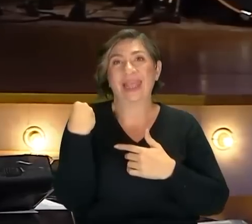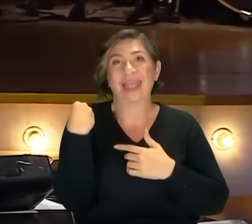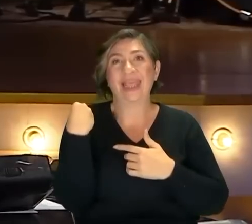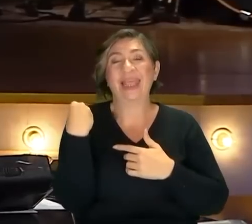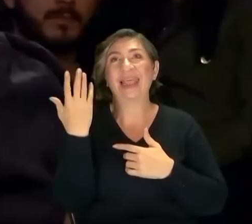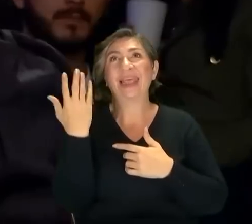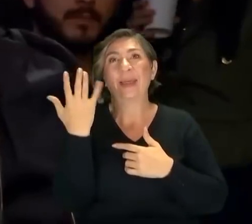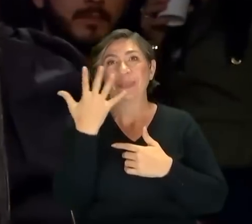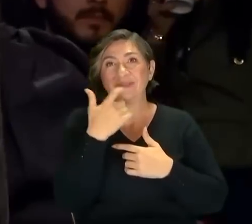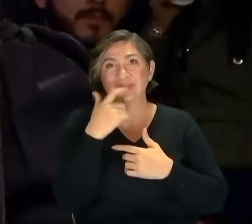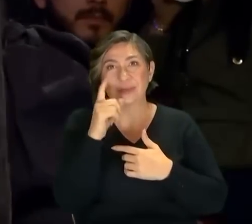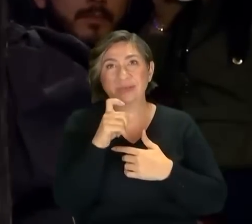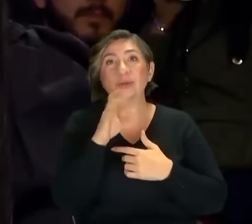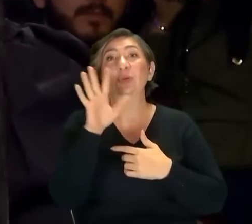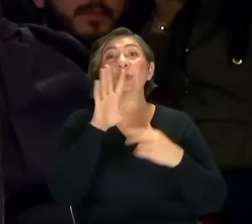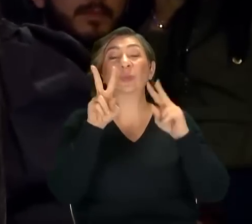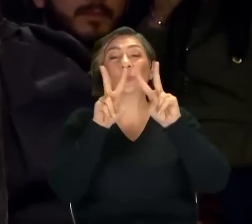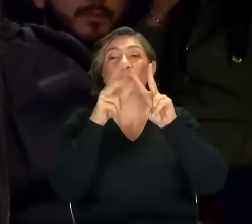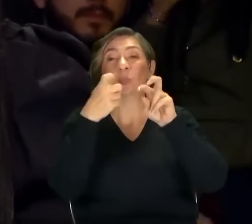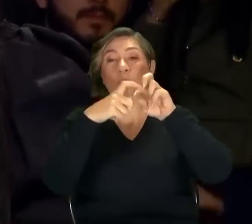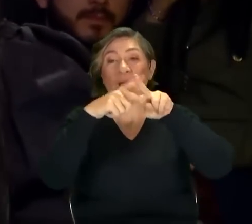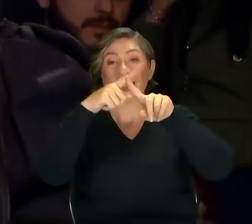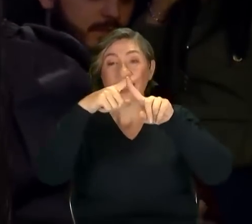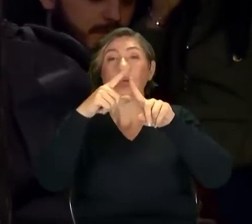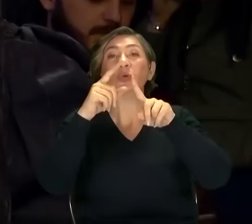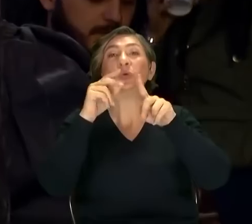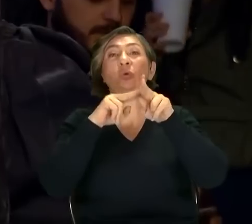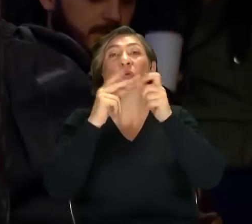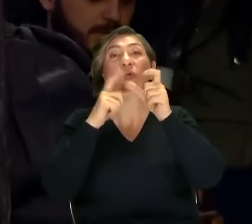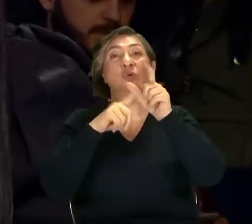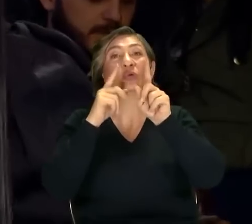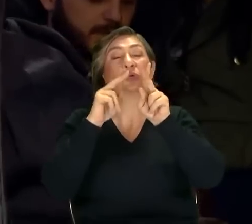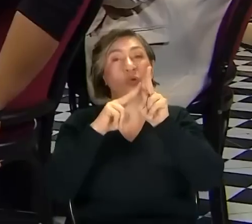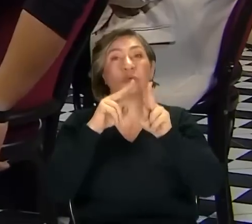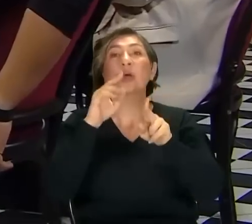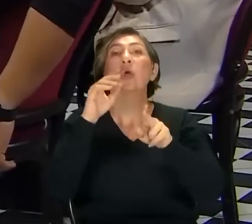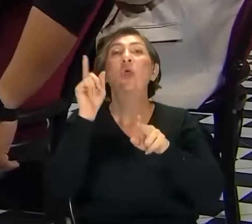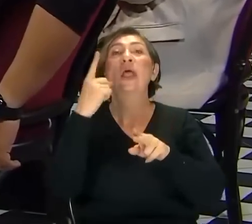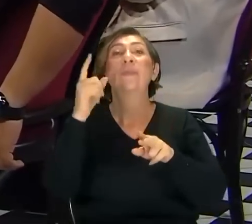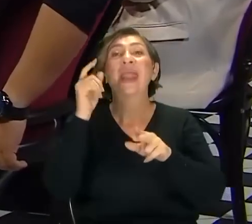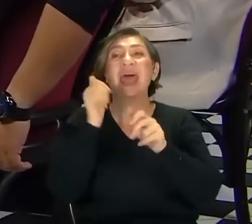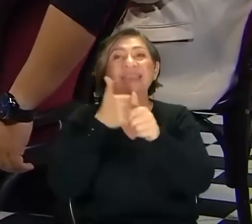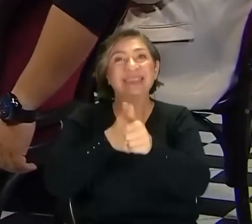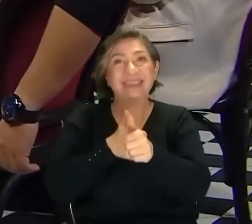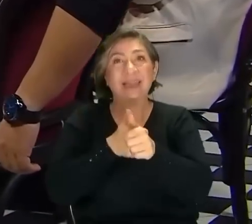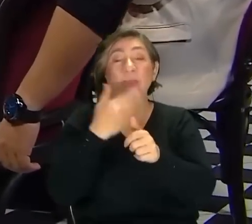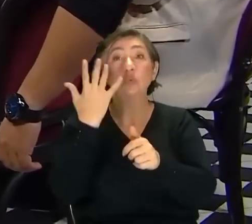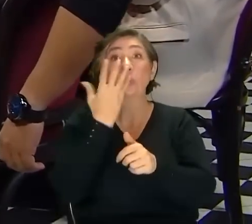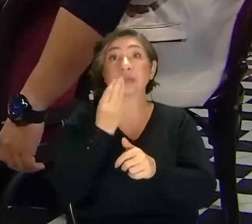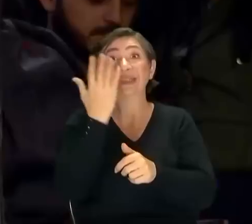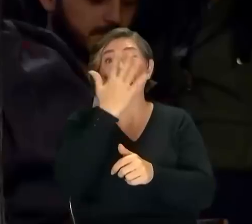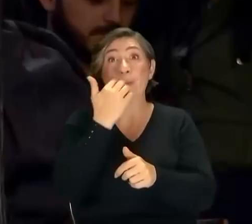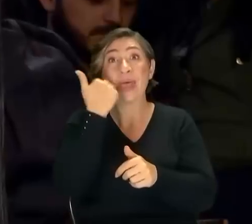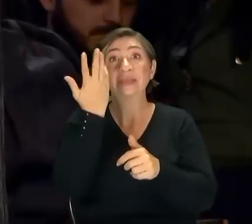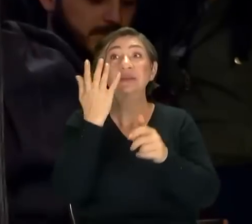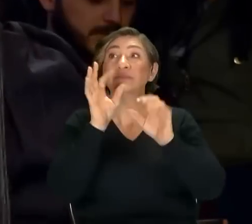mi? Daha doğrusu... 5 yaşında mı? Hayır. Murat Küçük'ün yönetmen asistanıydı normalde. Çok iyi. Teşekkür çok ediyorum. İyi ve çok güzel bir siyah beyaz olmuş.